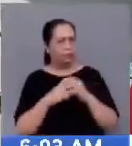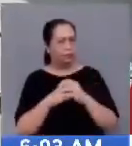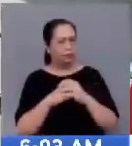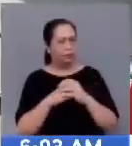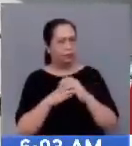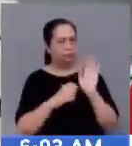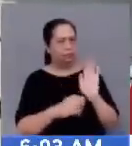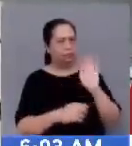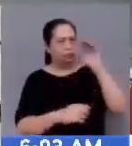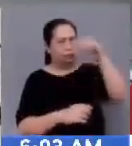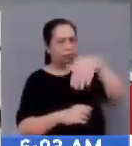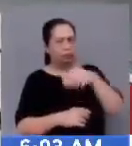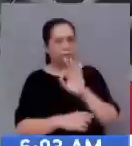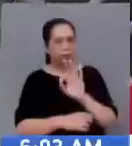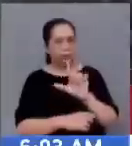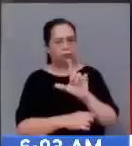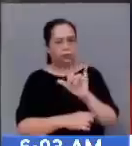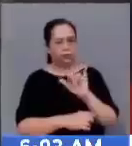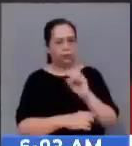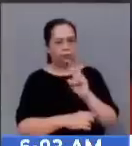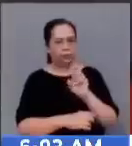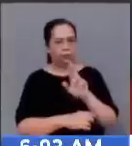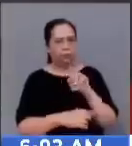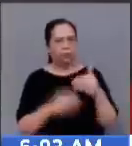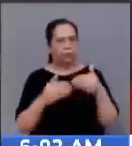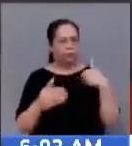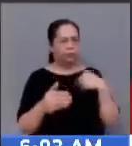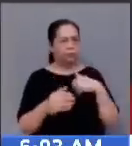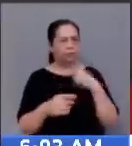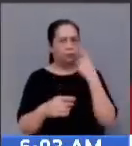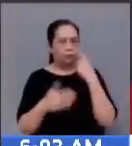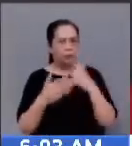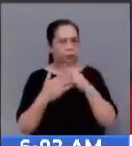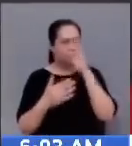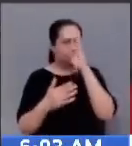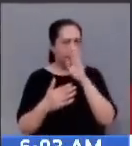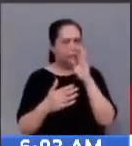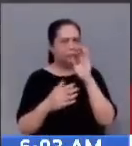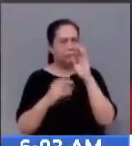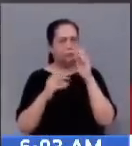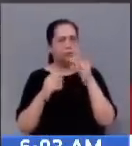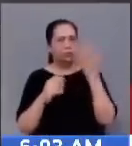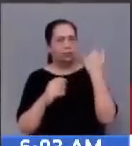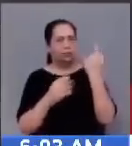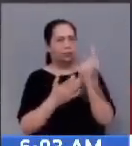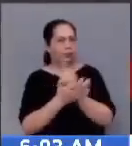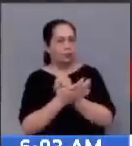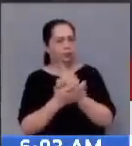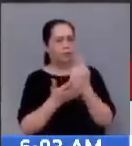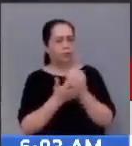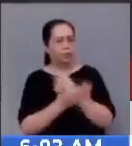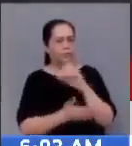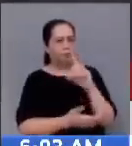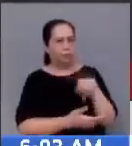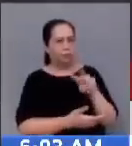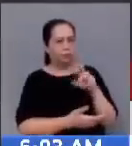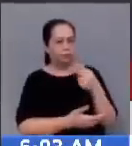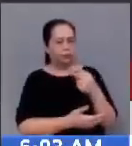natin? Even before na makitaan po ng bitak at butas last week po ng DPWH. Nakasama na siya